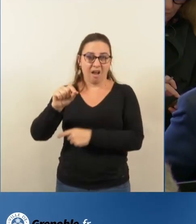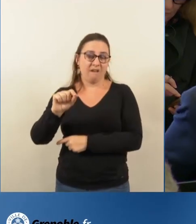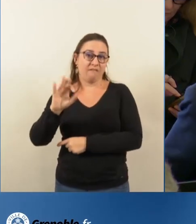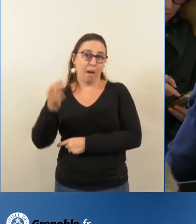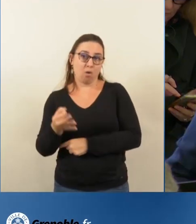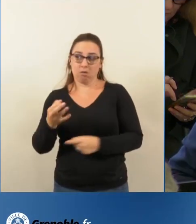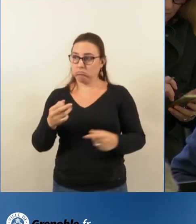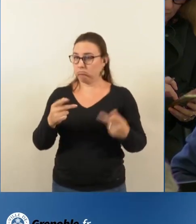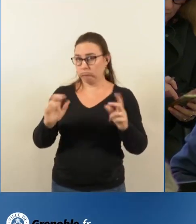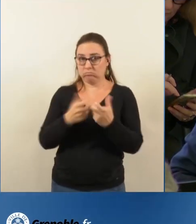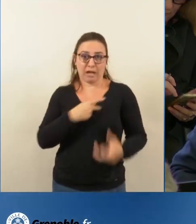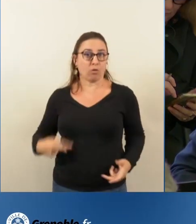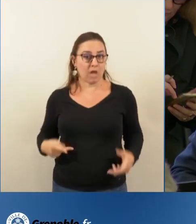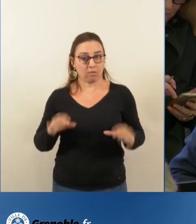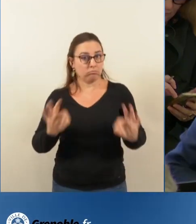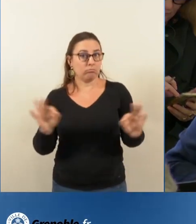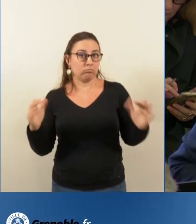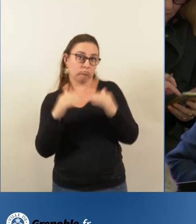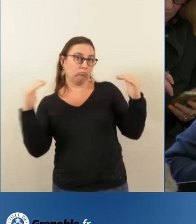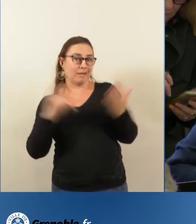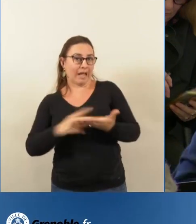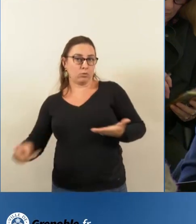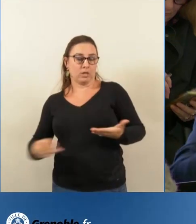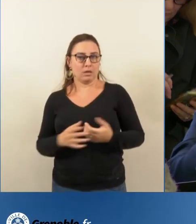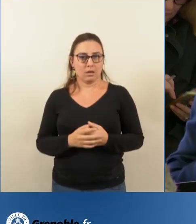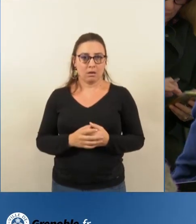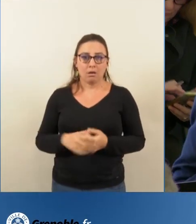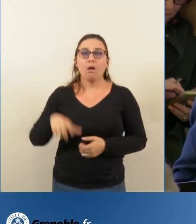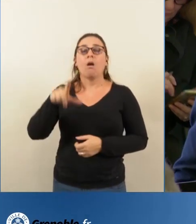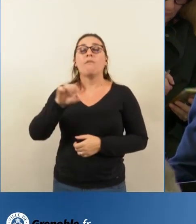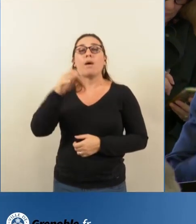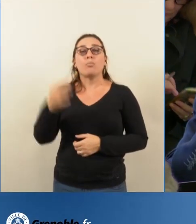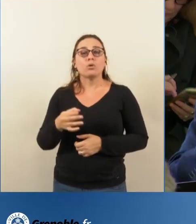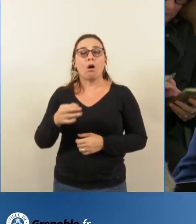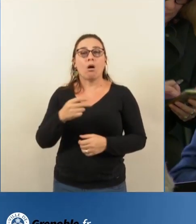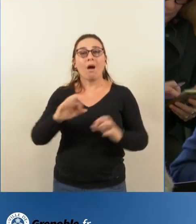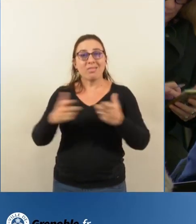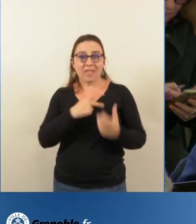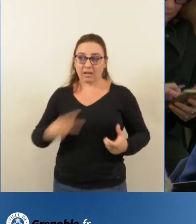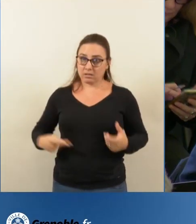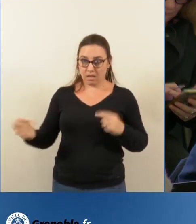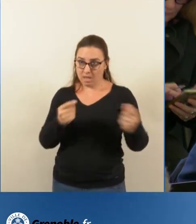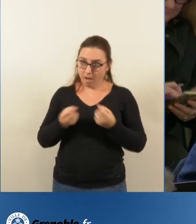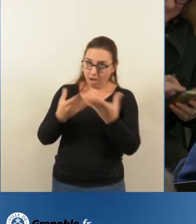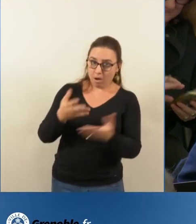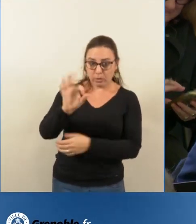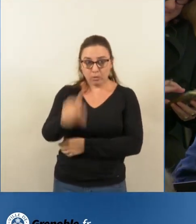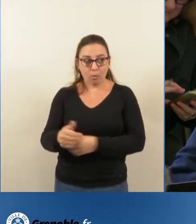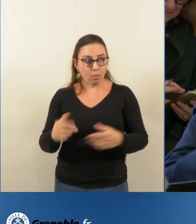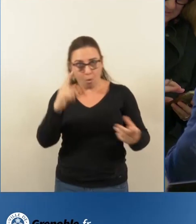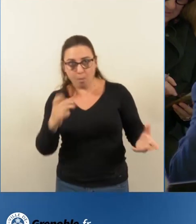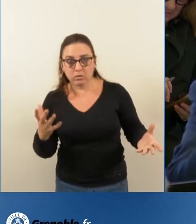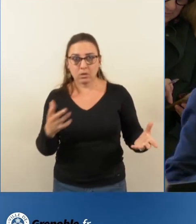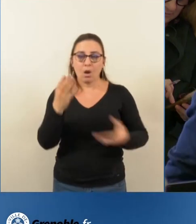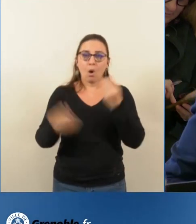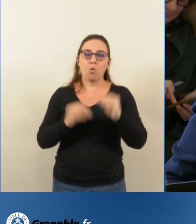voilà est-ce que le débat sur 20 points de taxe foncière on le lance ou on le lance pas est-ce qu'on